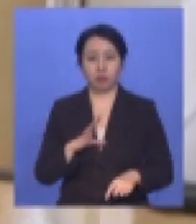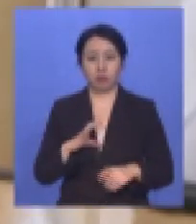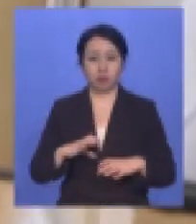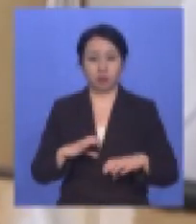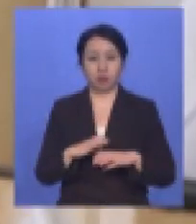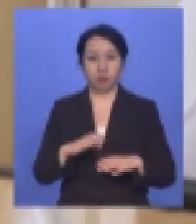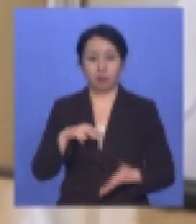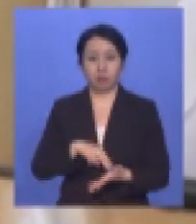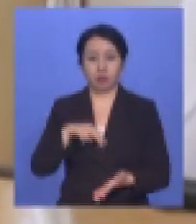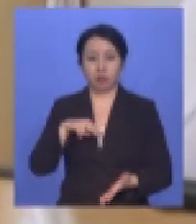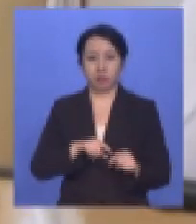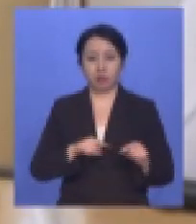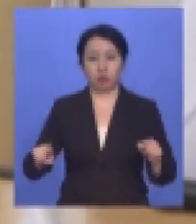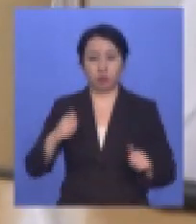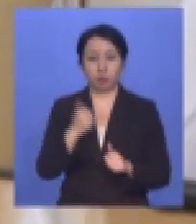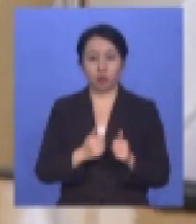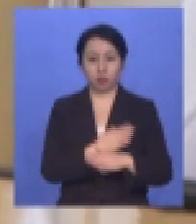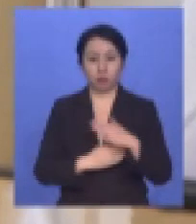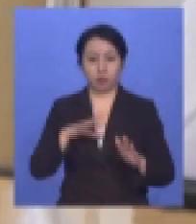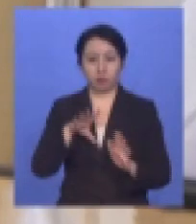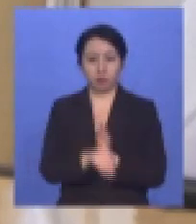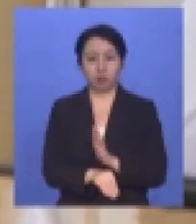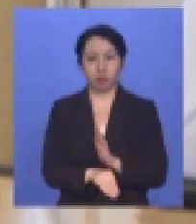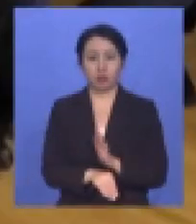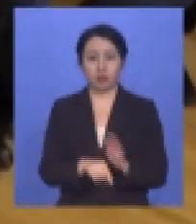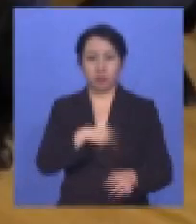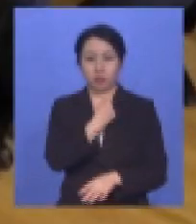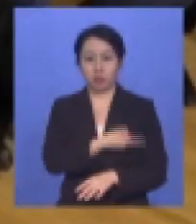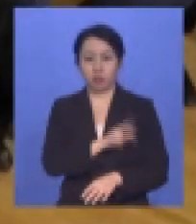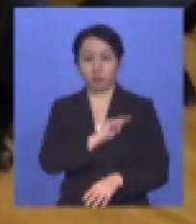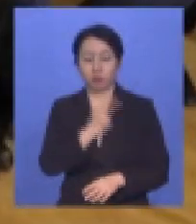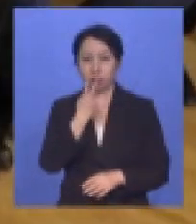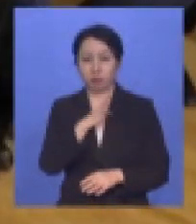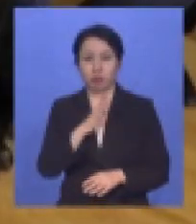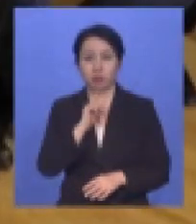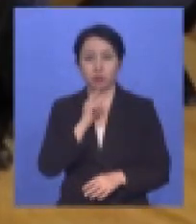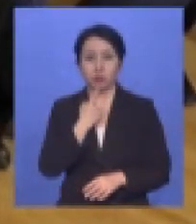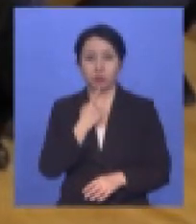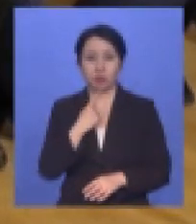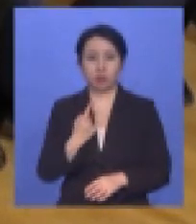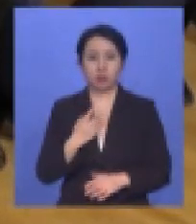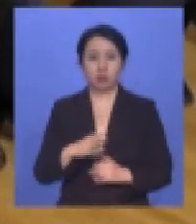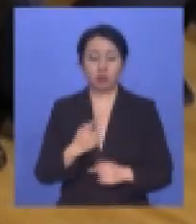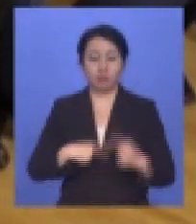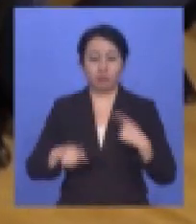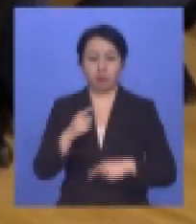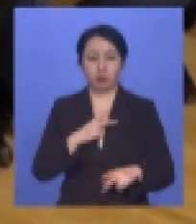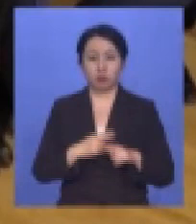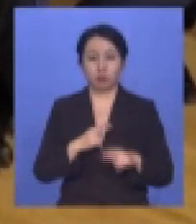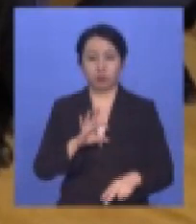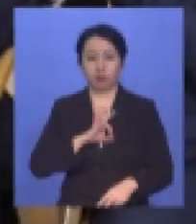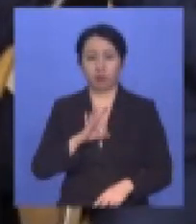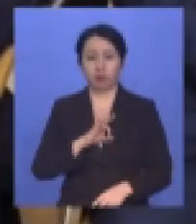диска и прыжкам в длину. Каждый из пары легкоатлетов вложил в это колоссальные силы и труд. Несмотря на сложности, один из земляков вернулся с бронзовой